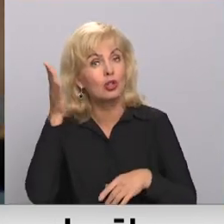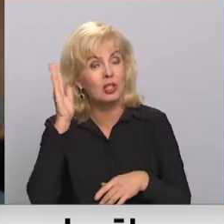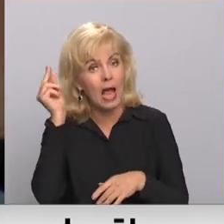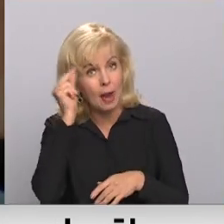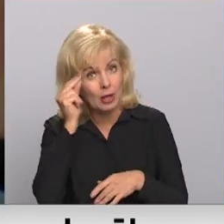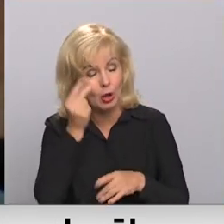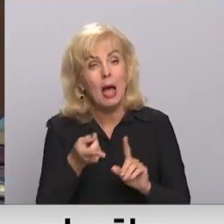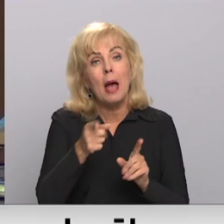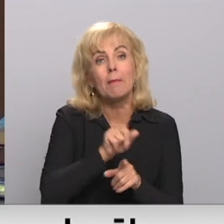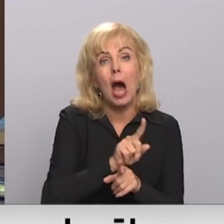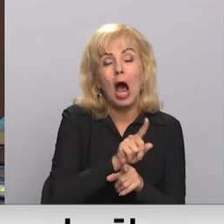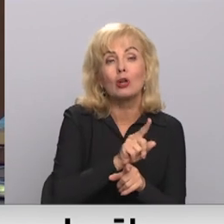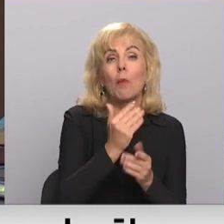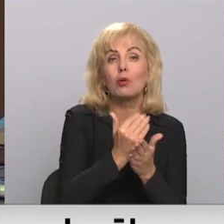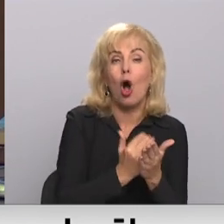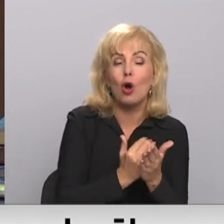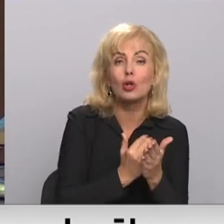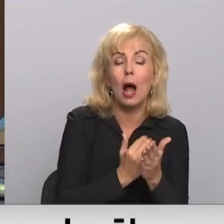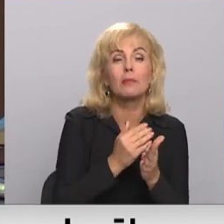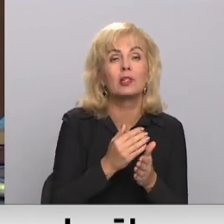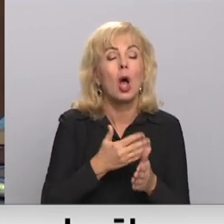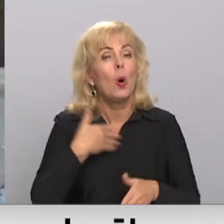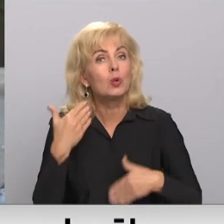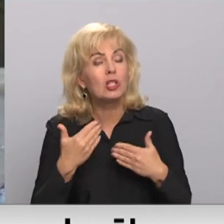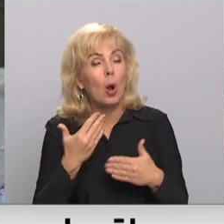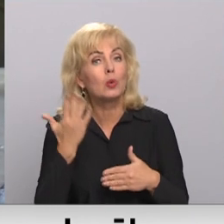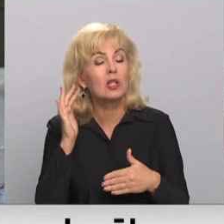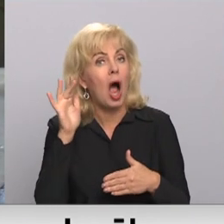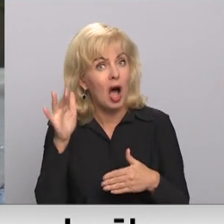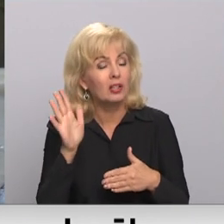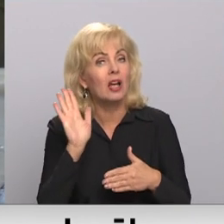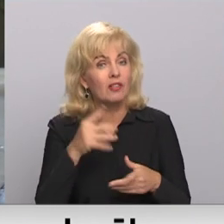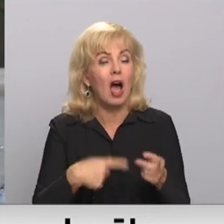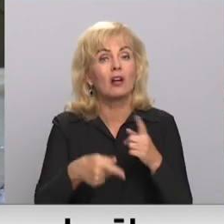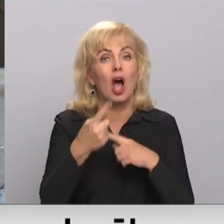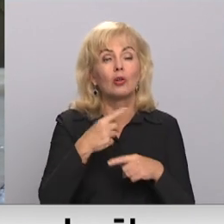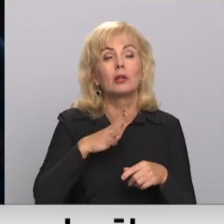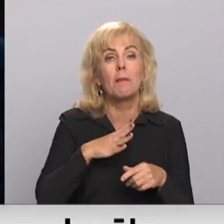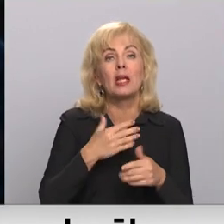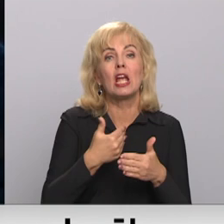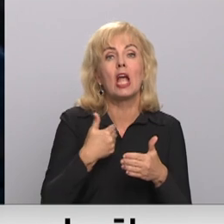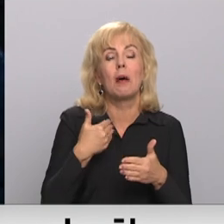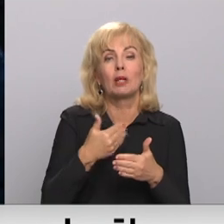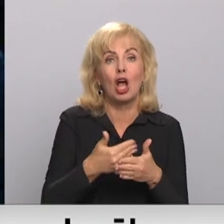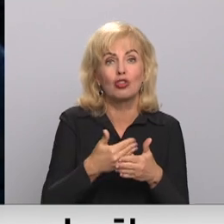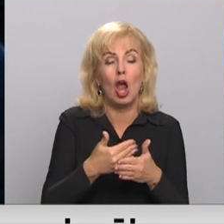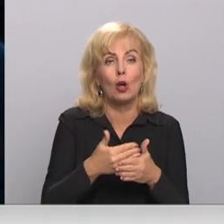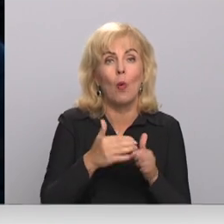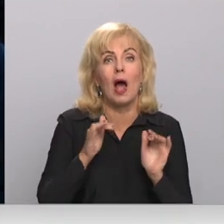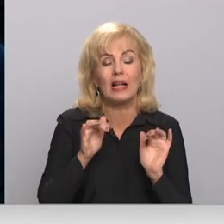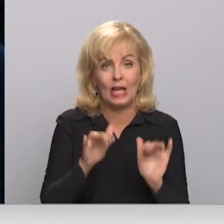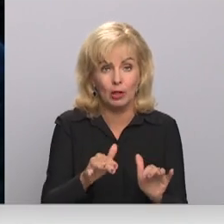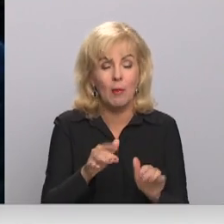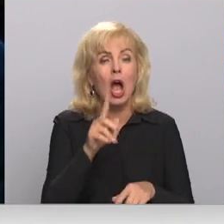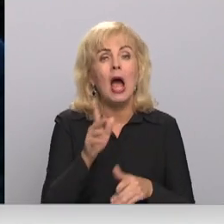pārplāno pasākumu programmas. Raizes gan ir par to, vai kādreiz vispār izdosies atgūt iepriekšējo ritmu. Ir daļa cilvēku,